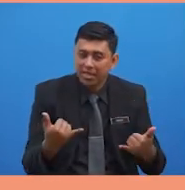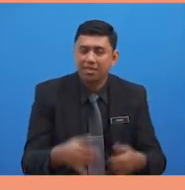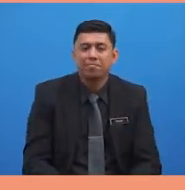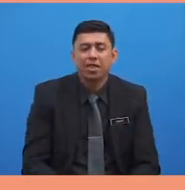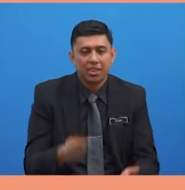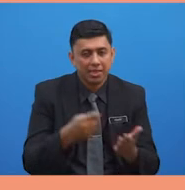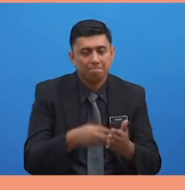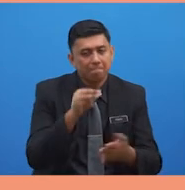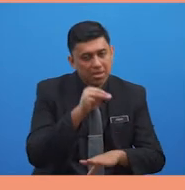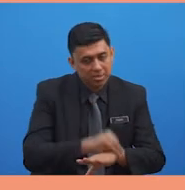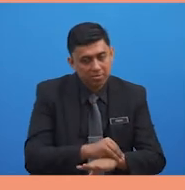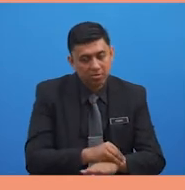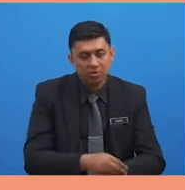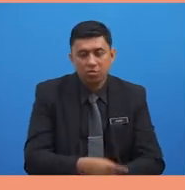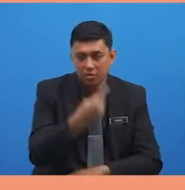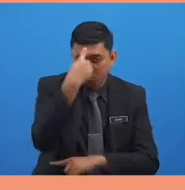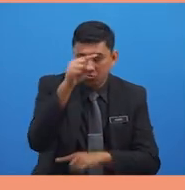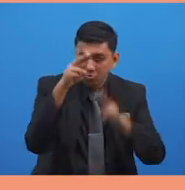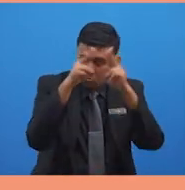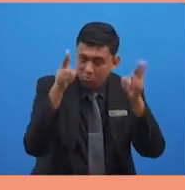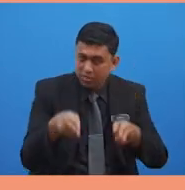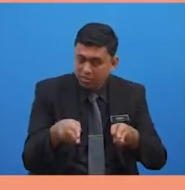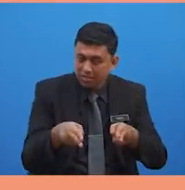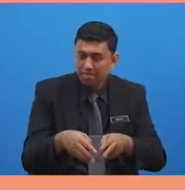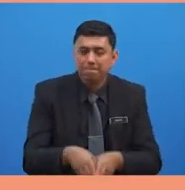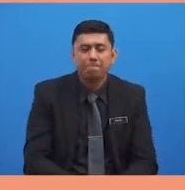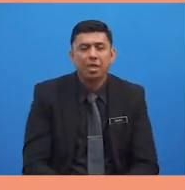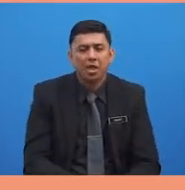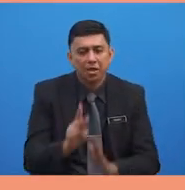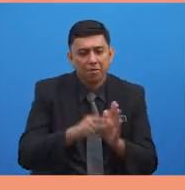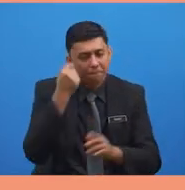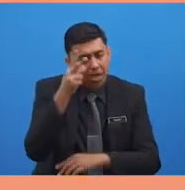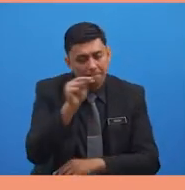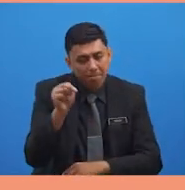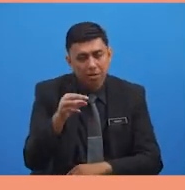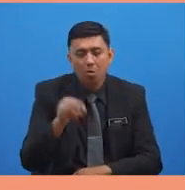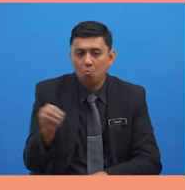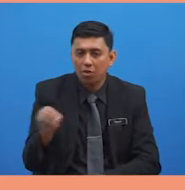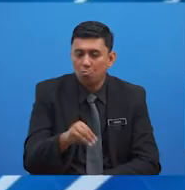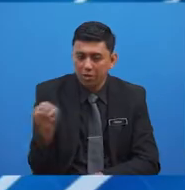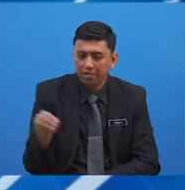Sekarang tibalah masanya untuk menguji kefahaman murid-murid.